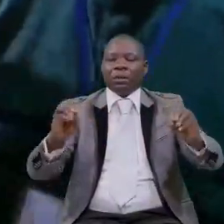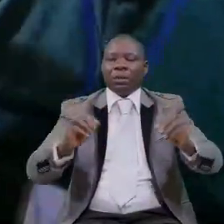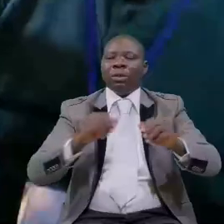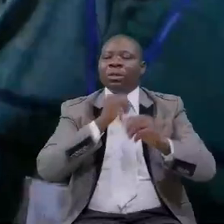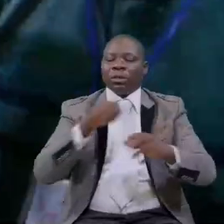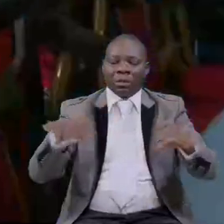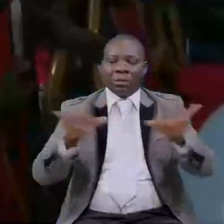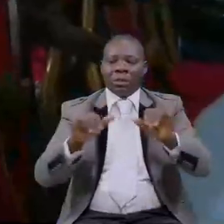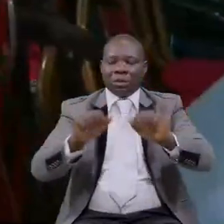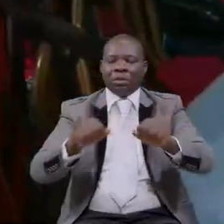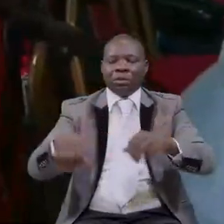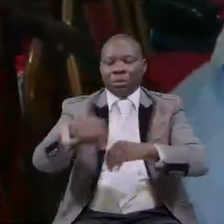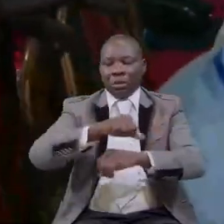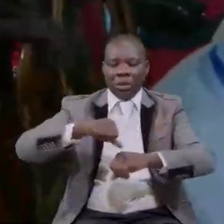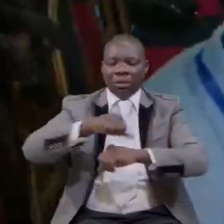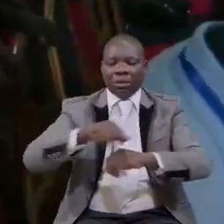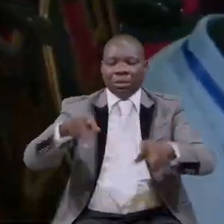Pierre.